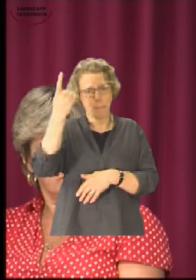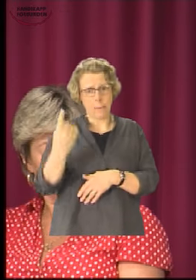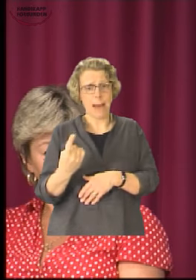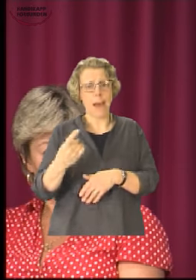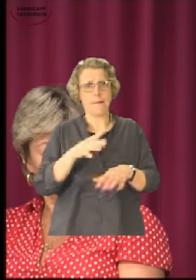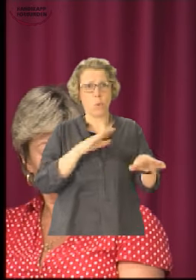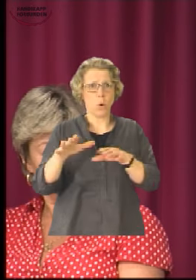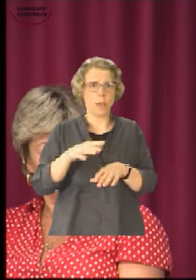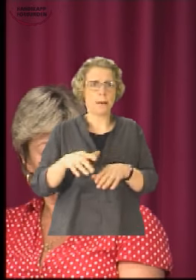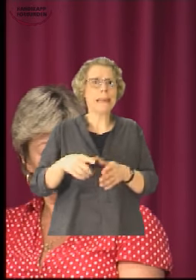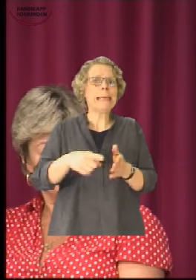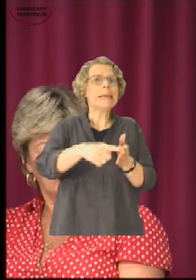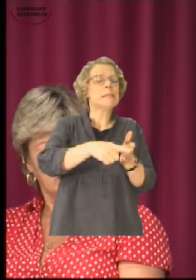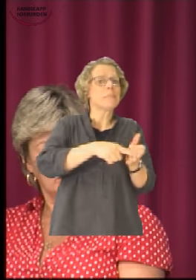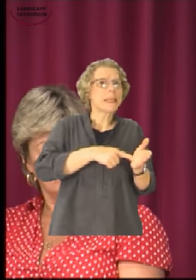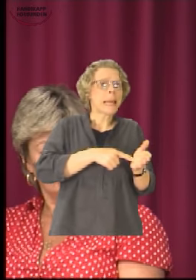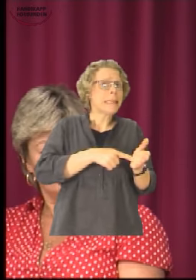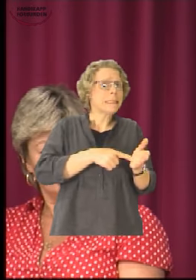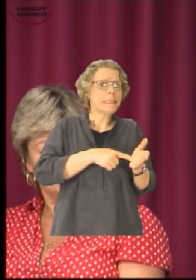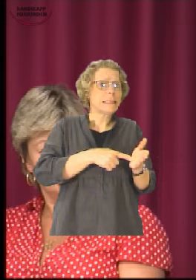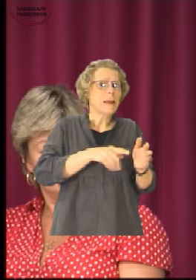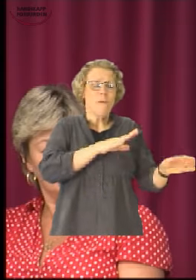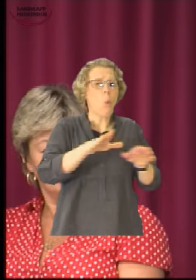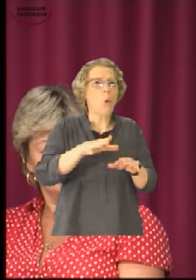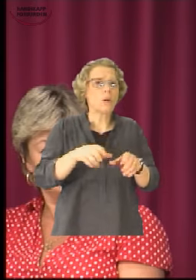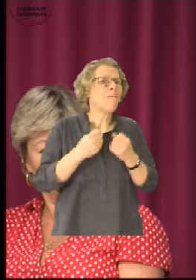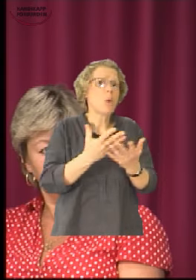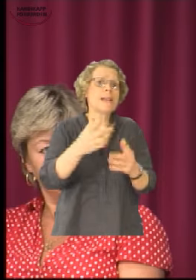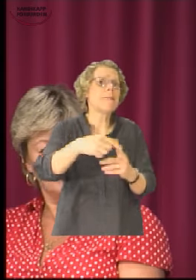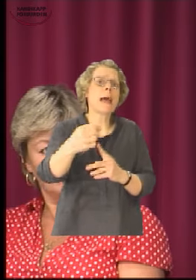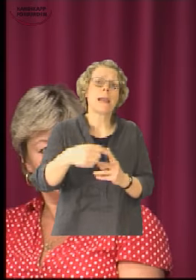inte föremål för vårdval. Och om det är